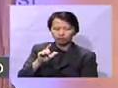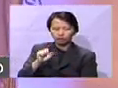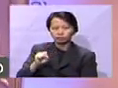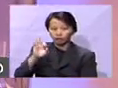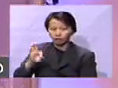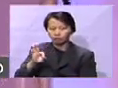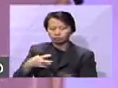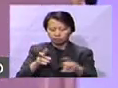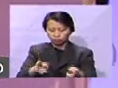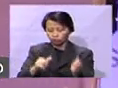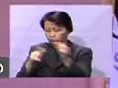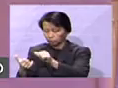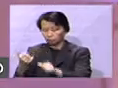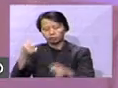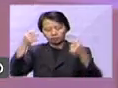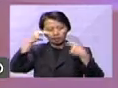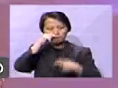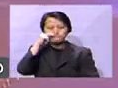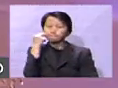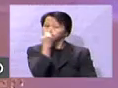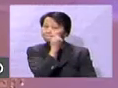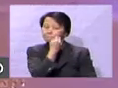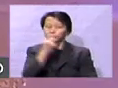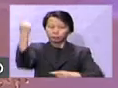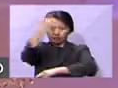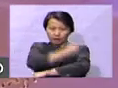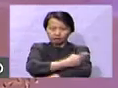Perdana Menteri Datuk Seri Najib Razak Oktober ini sempena Hari Warga Emas.